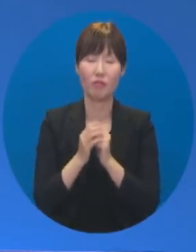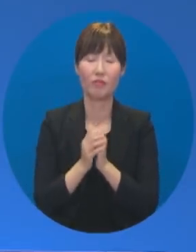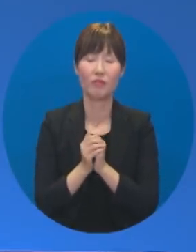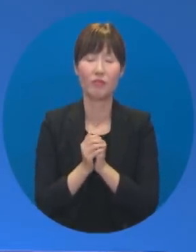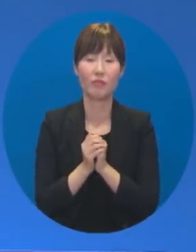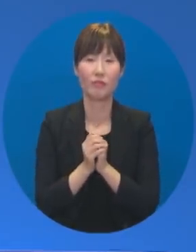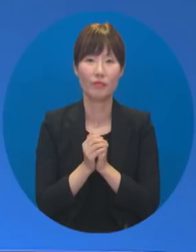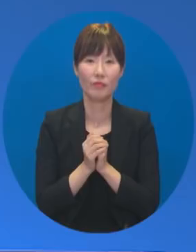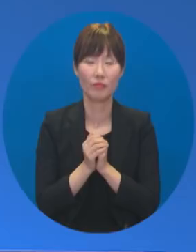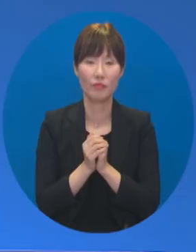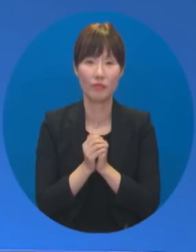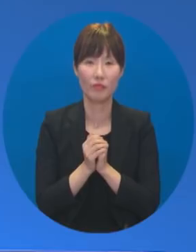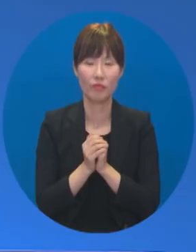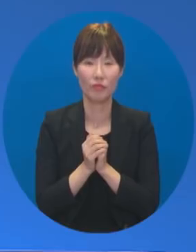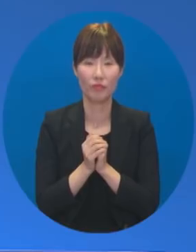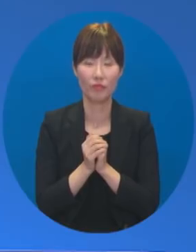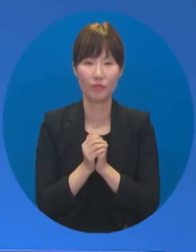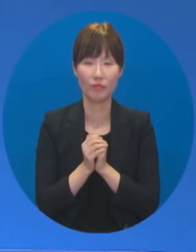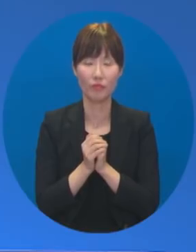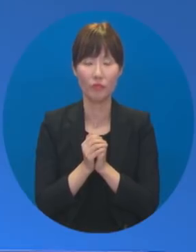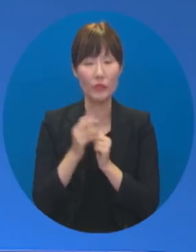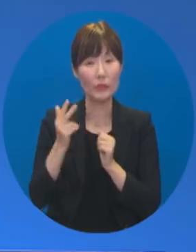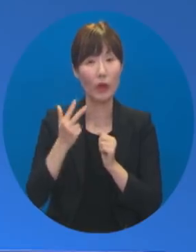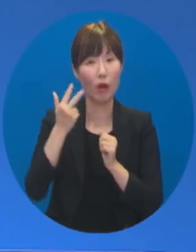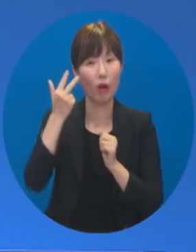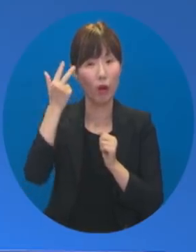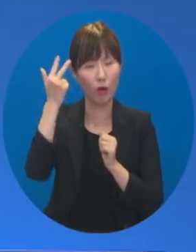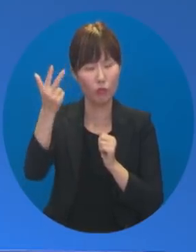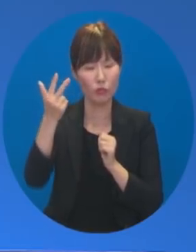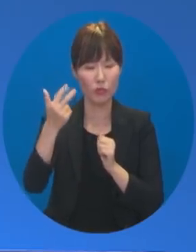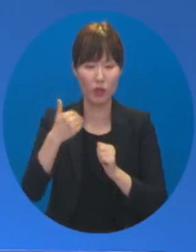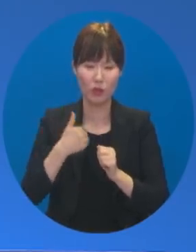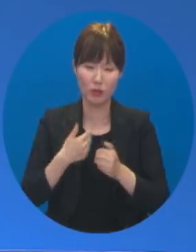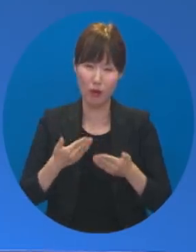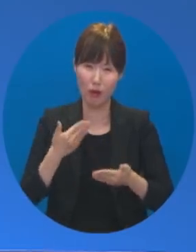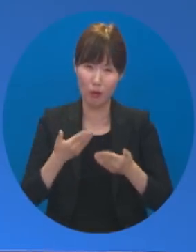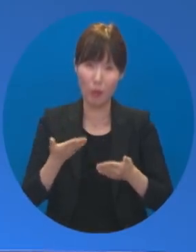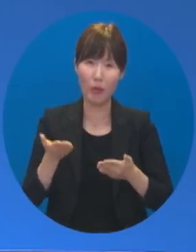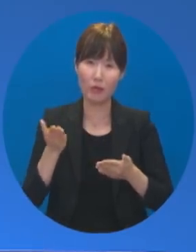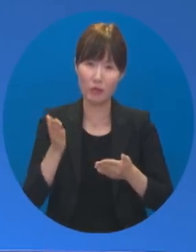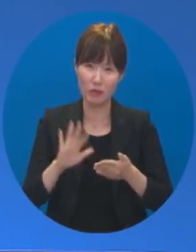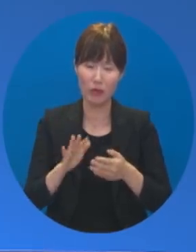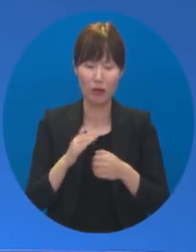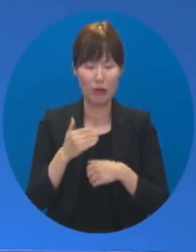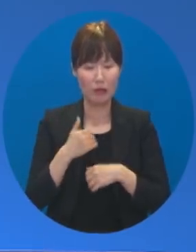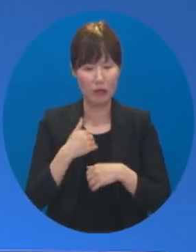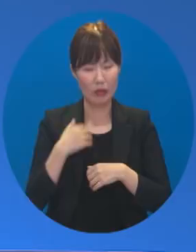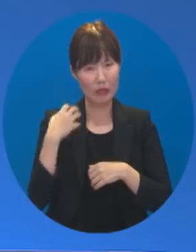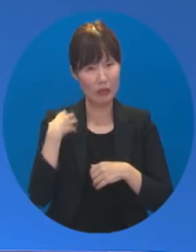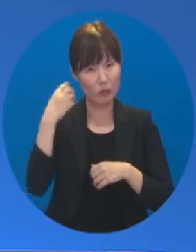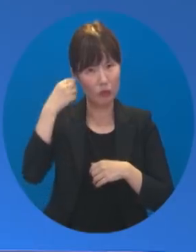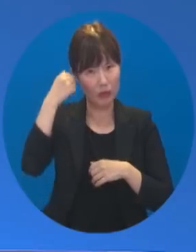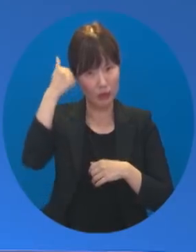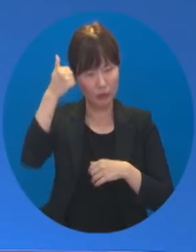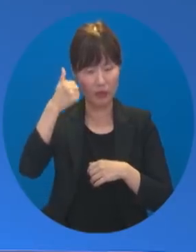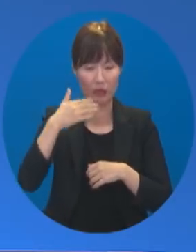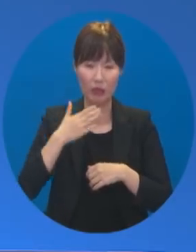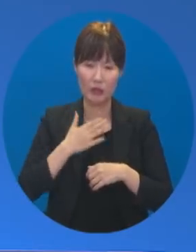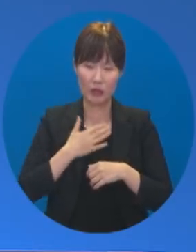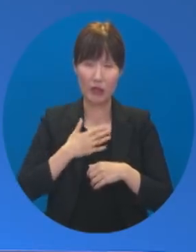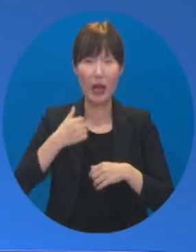그리고 그 다음 주에 여전히 또 바빴는데 그때 담임 목사님께 원기 진료